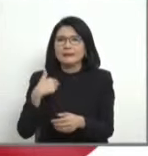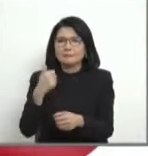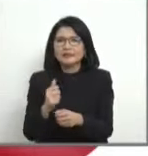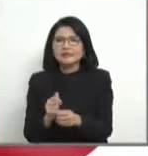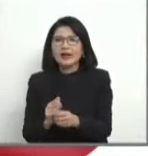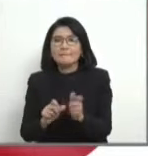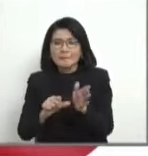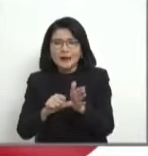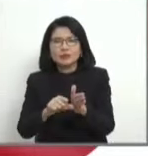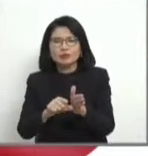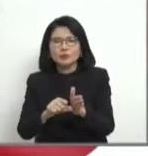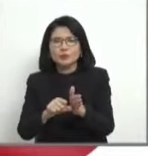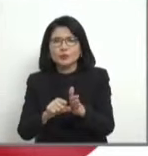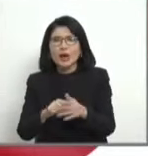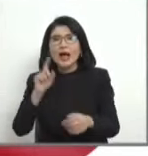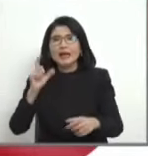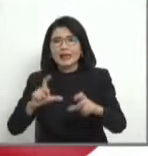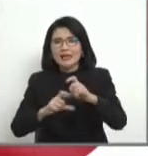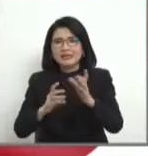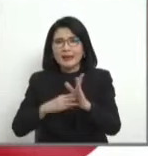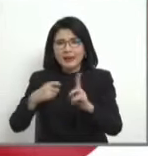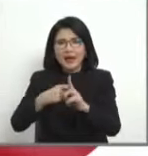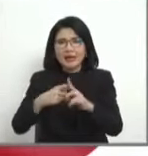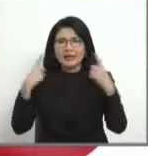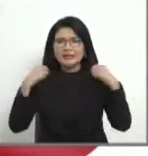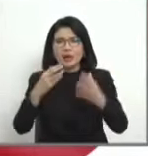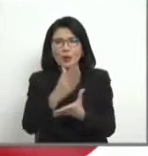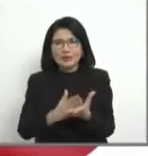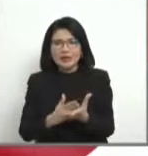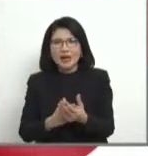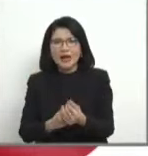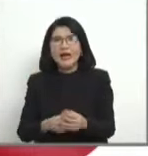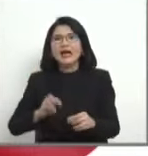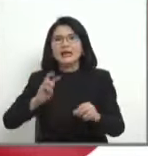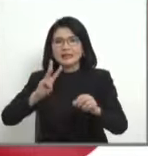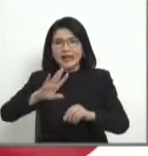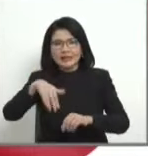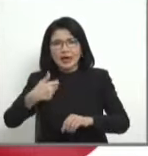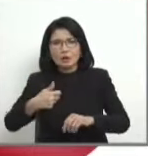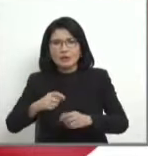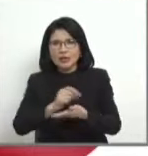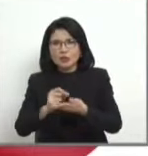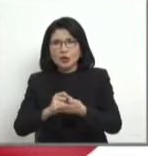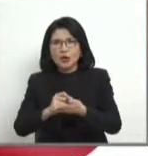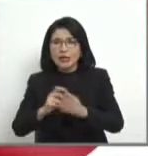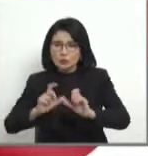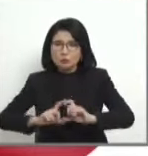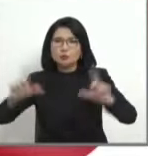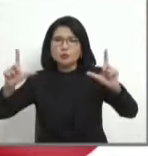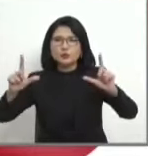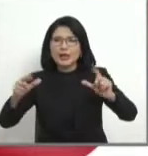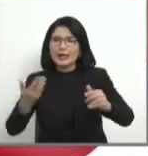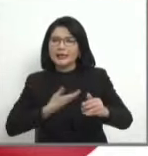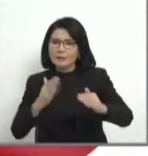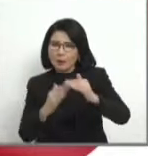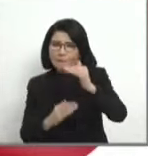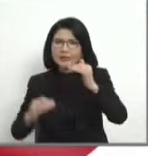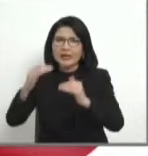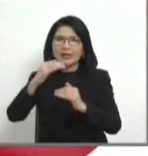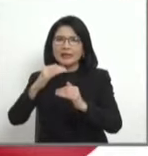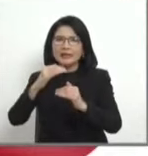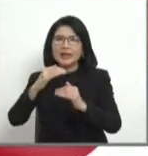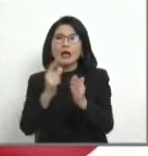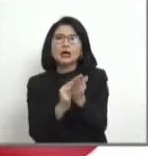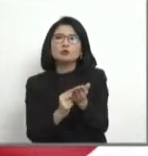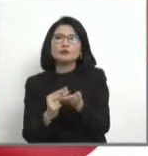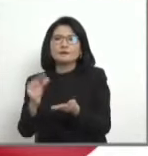itu. Ada SMK Jateng, mereka sekolah 3 tahun dan lulus. Kami ingin tingkatkan ini. kemana? Ke perguruan